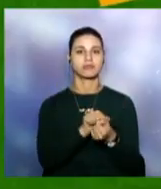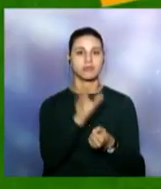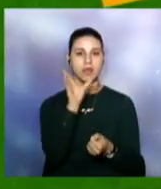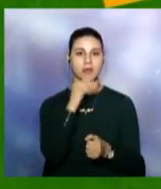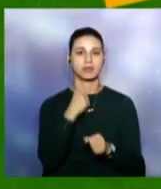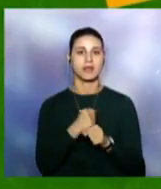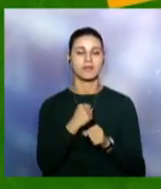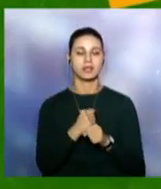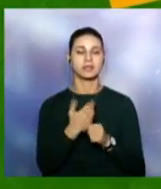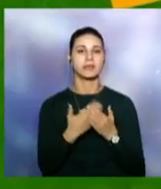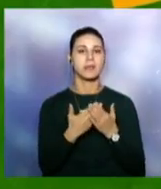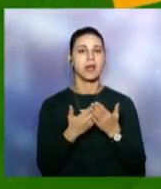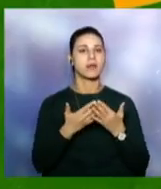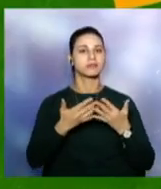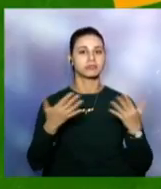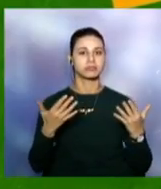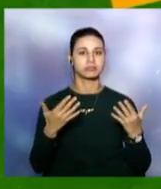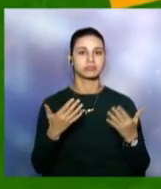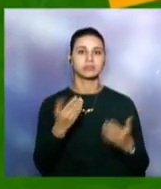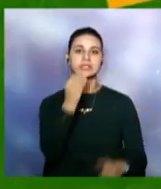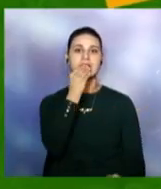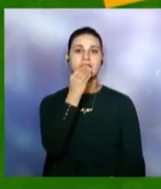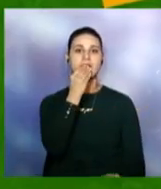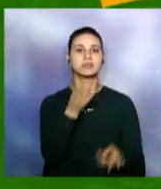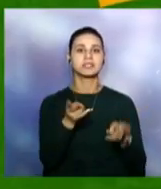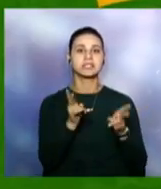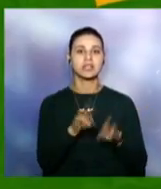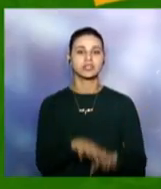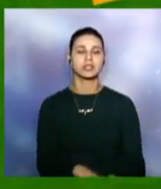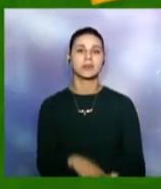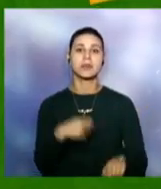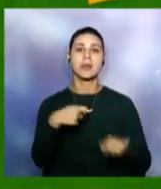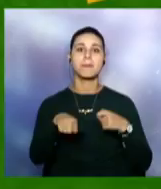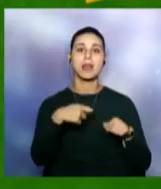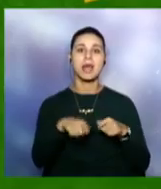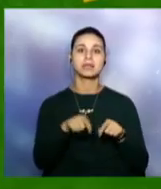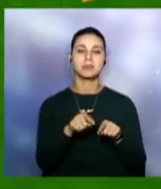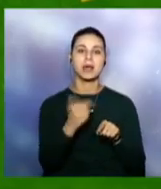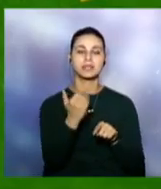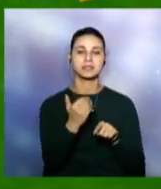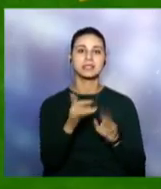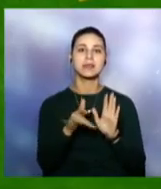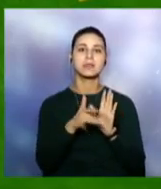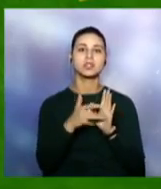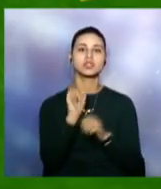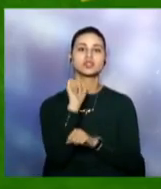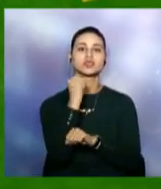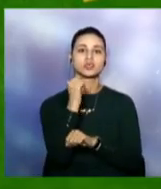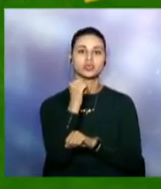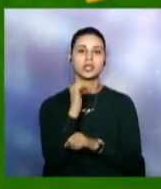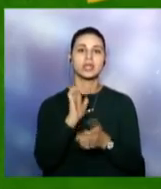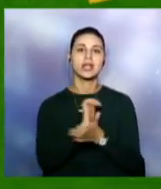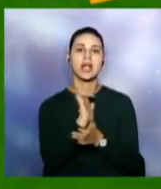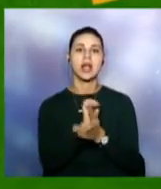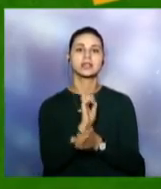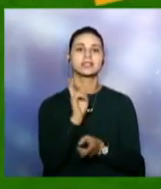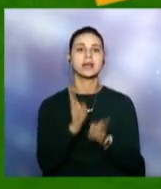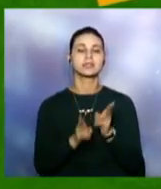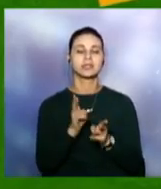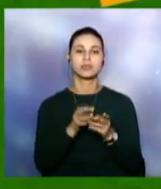გადამუშავდეს. ორგანული პროდუქტები, მაგალითად საკვების ნარჩენები, პლასმასის ნივთები, მინის ჭურჭელი, ქაღალდისგან